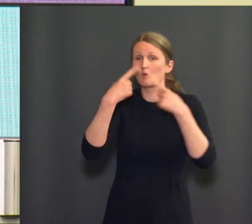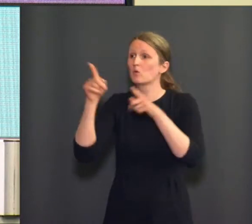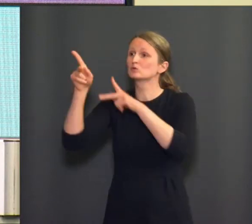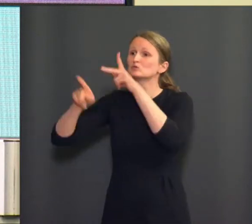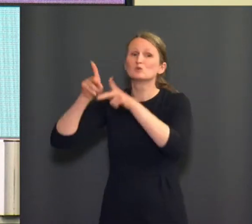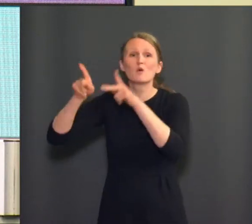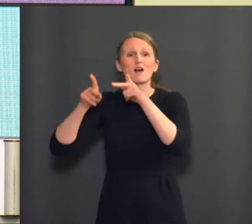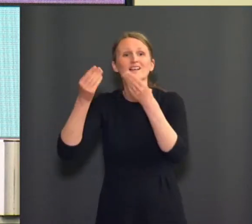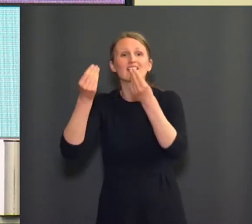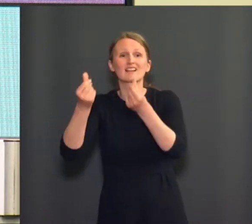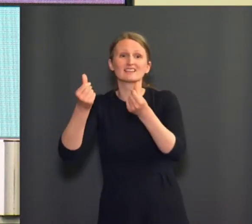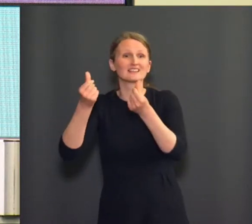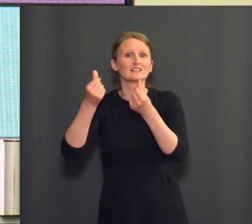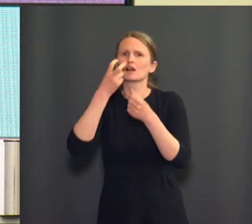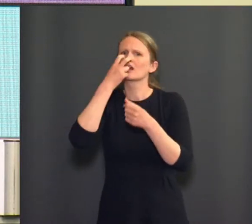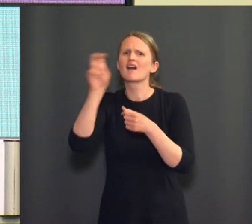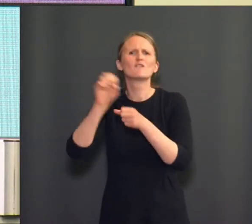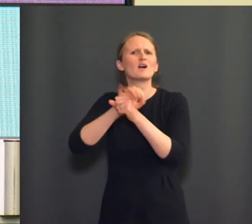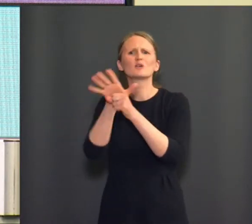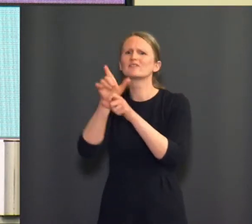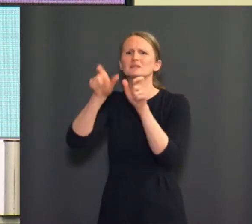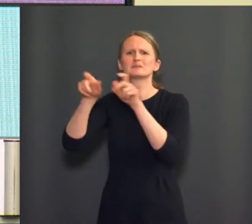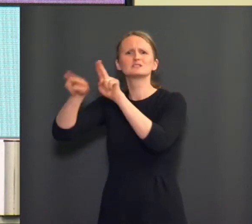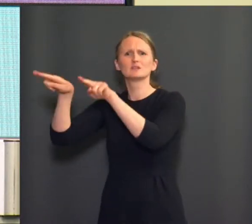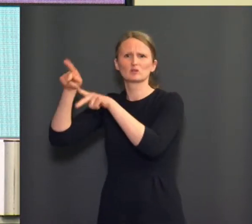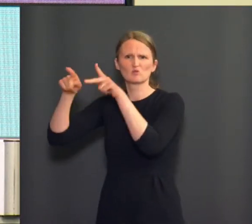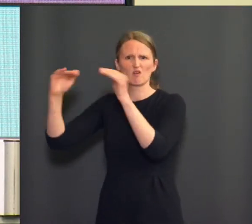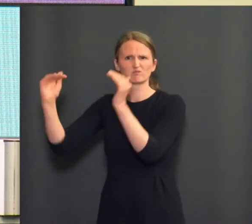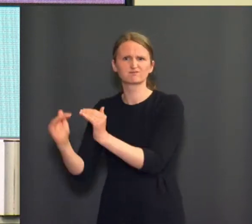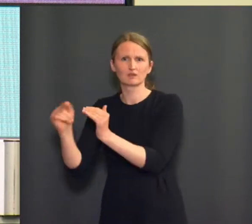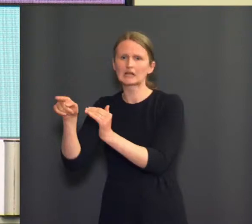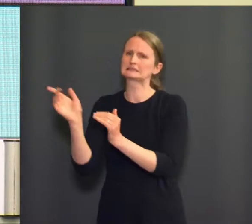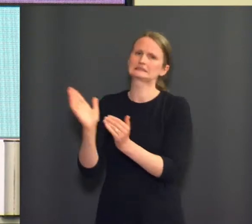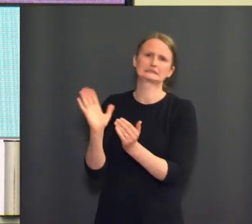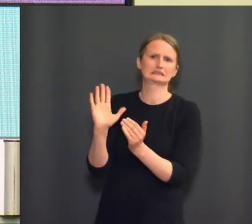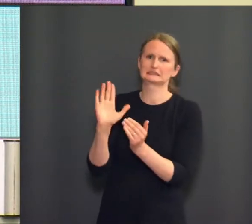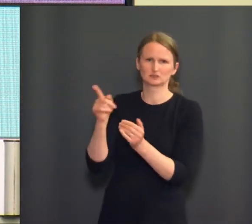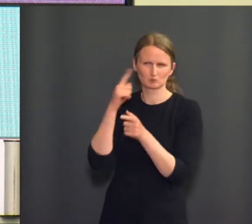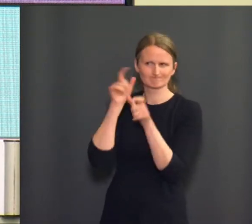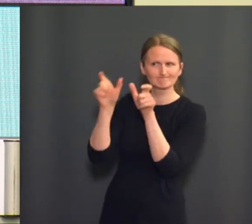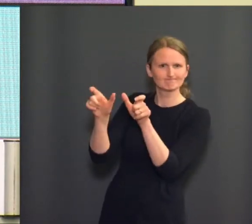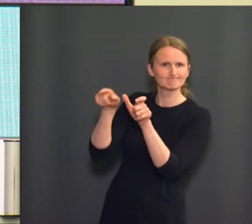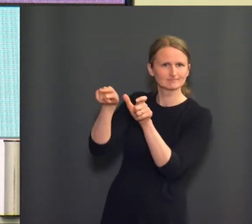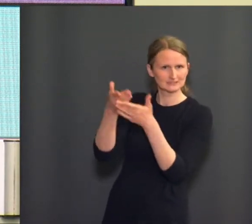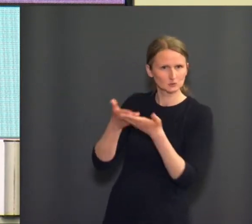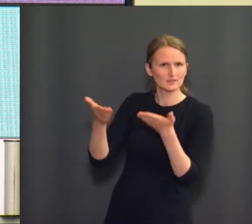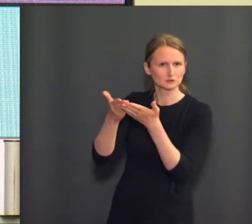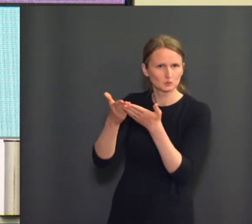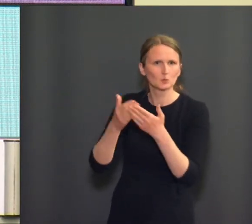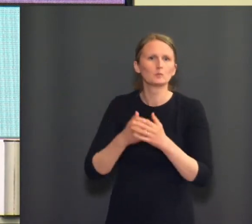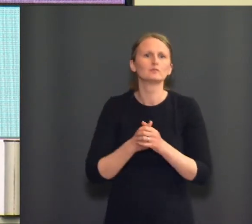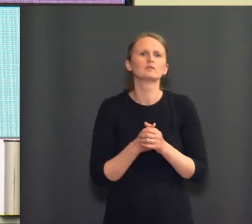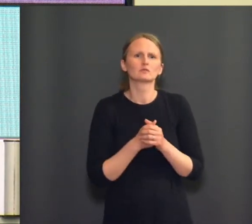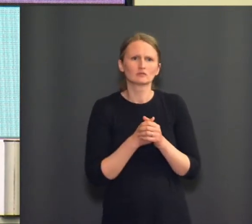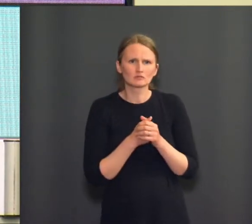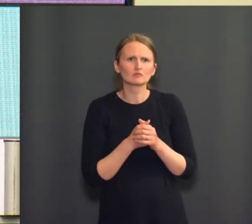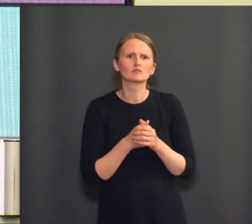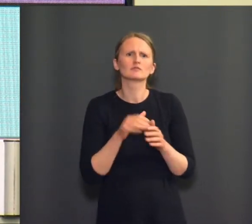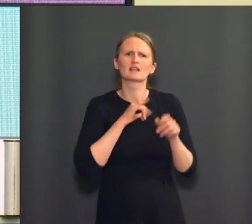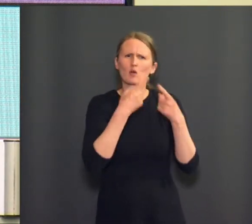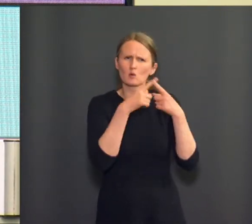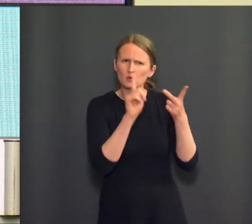augmentent, sont des paramètres tardifs et qui, en sens inverse, vont diminuer aussi après le taux